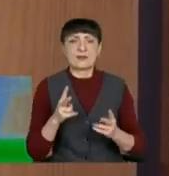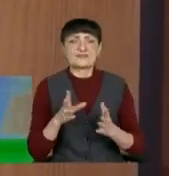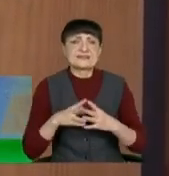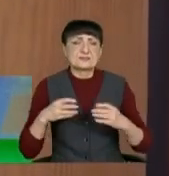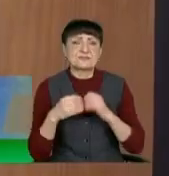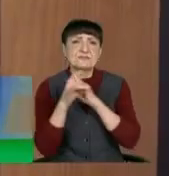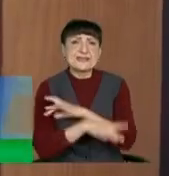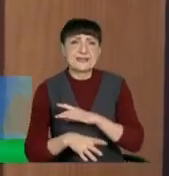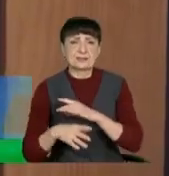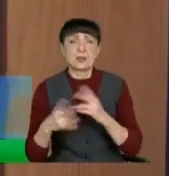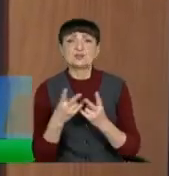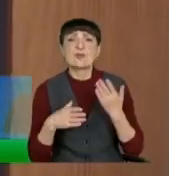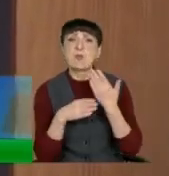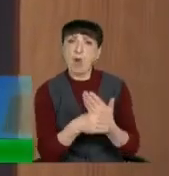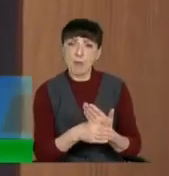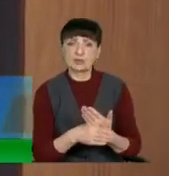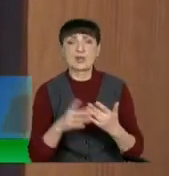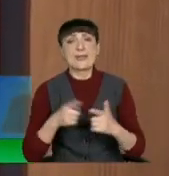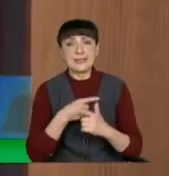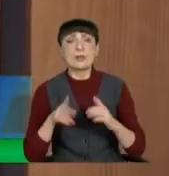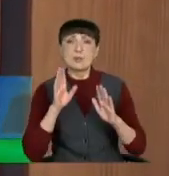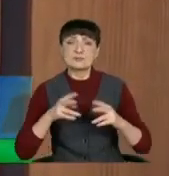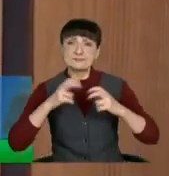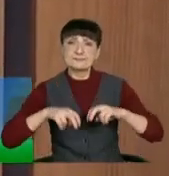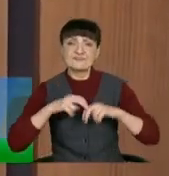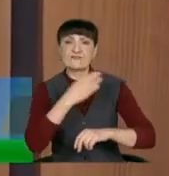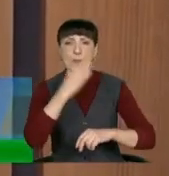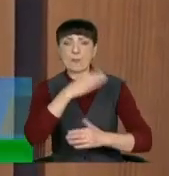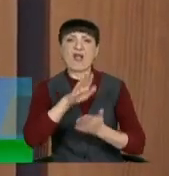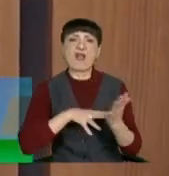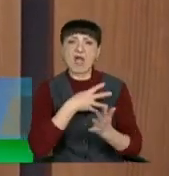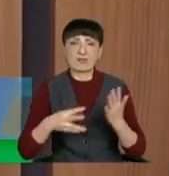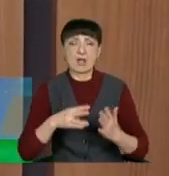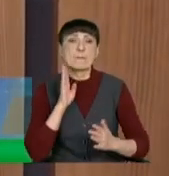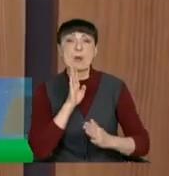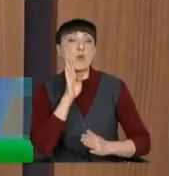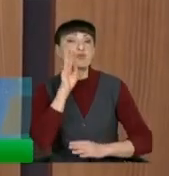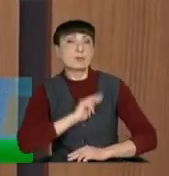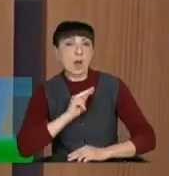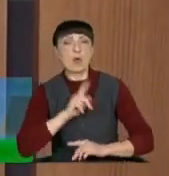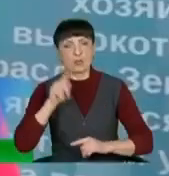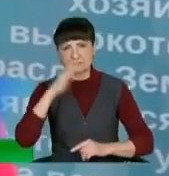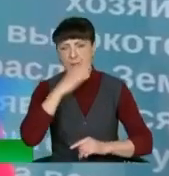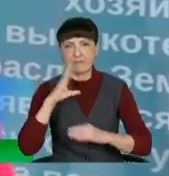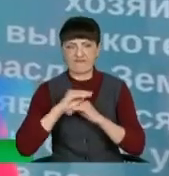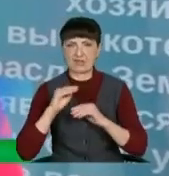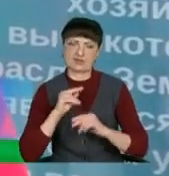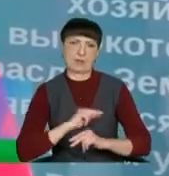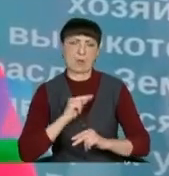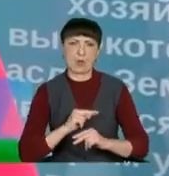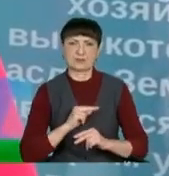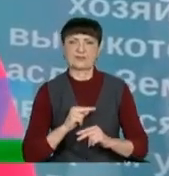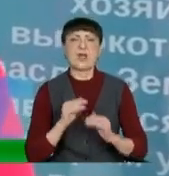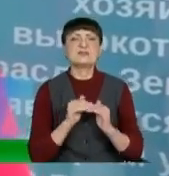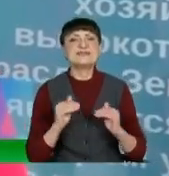социальное положение. Им нужна помощь. Либо пусть пересмотрят график родителей. Если мама работает с утра, то отец пусть с вечера. Ну, вообще детей надо